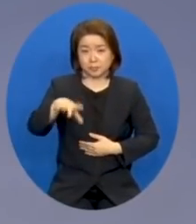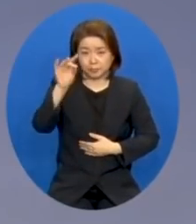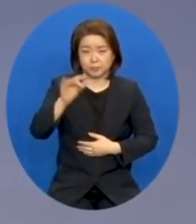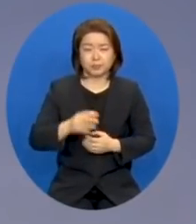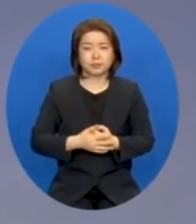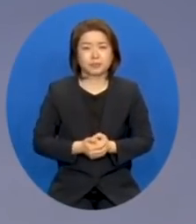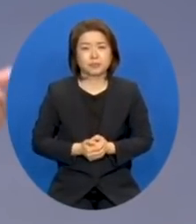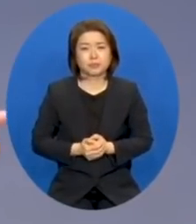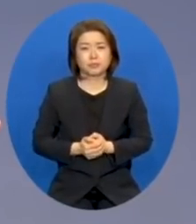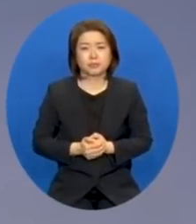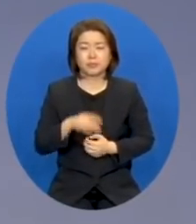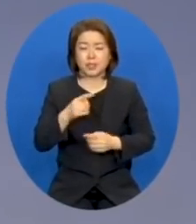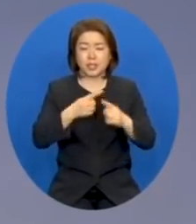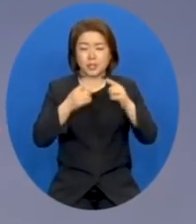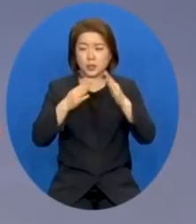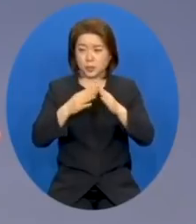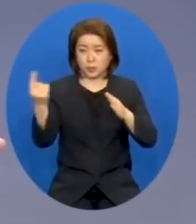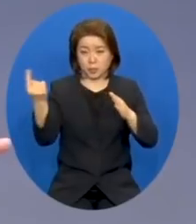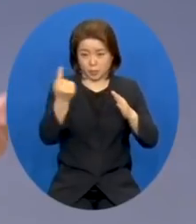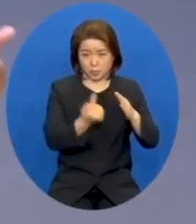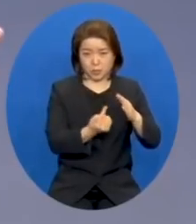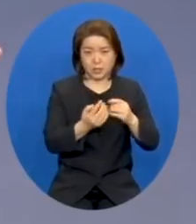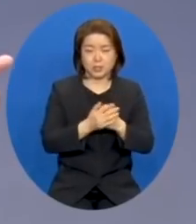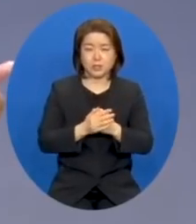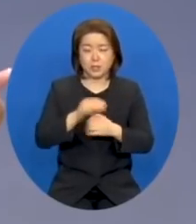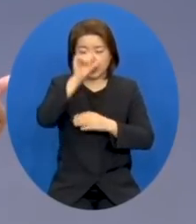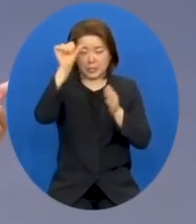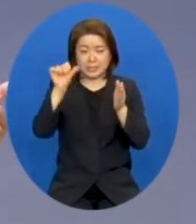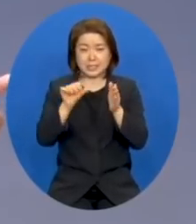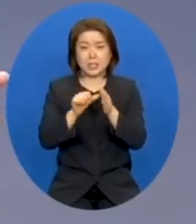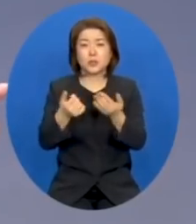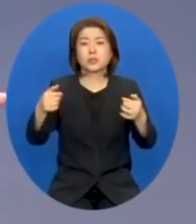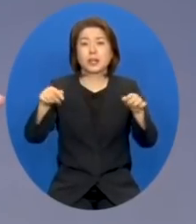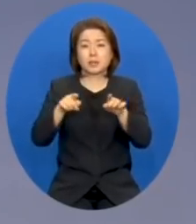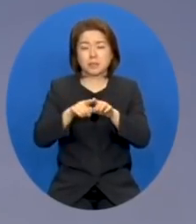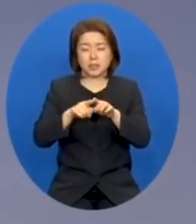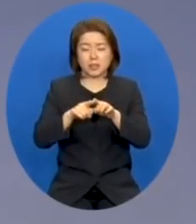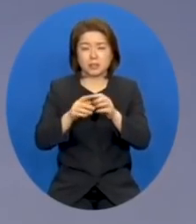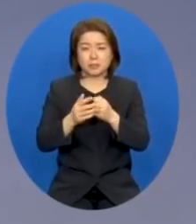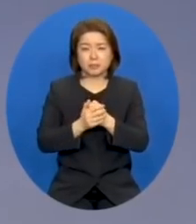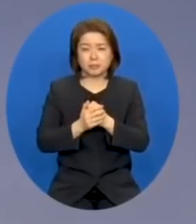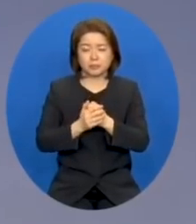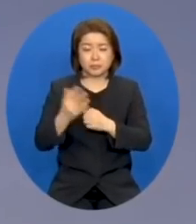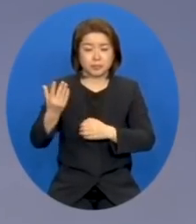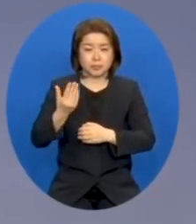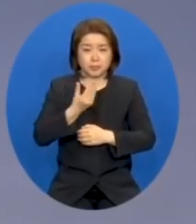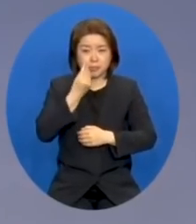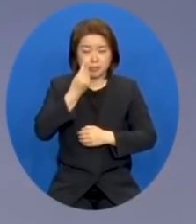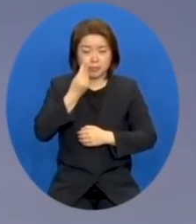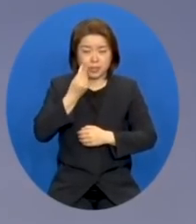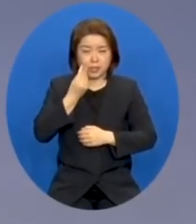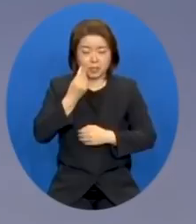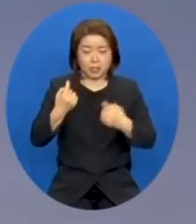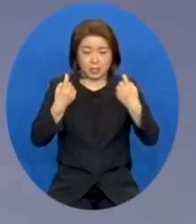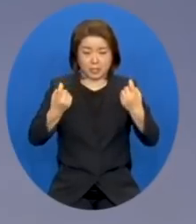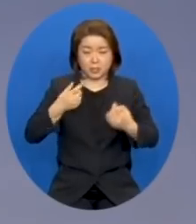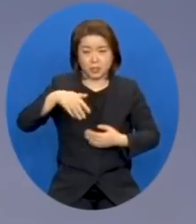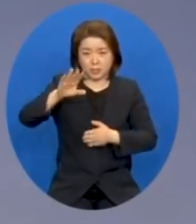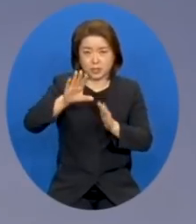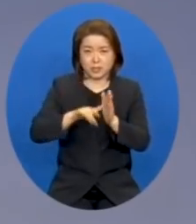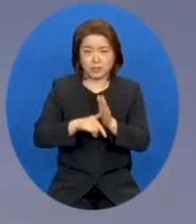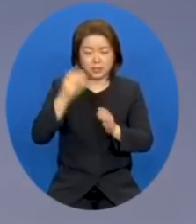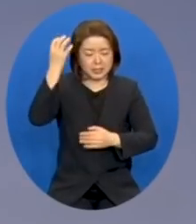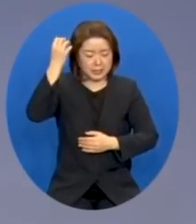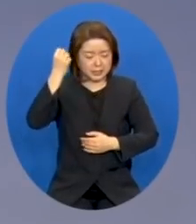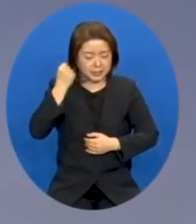제가 이 교회에 와서 우리 장 노인들과 교우들과 함께 성지순례를 갔었을때 인상깊은